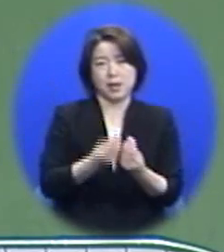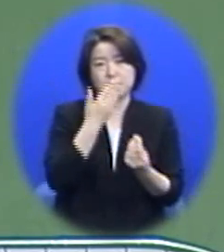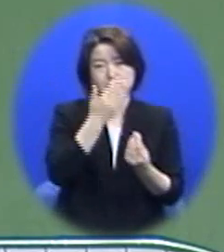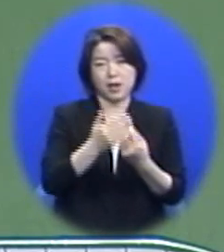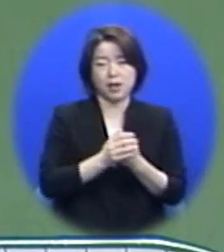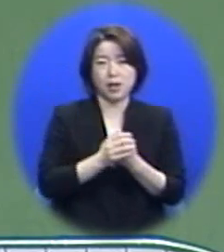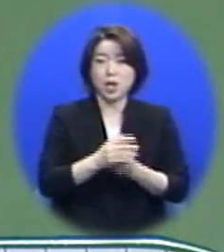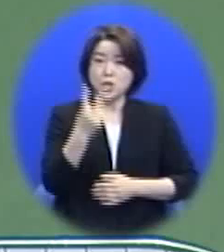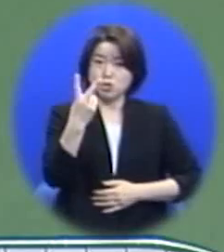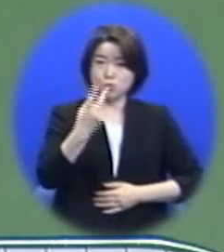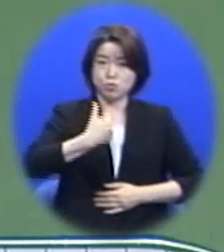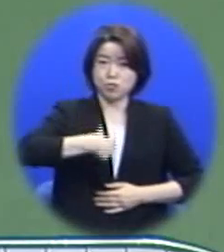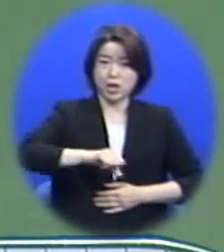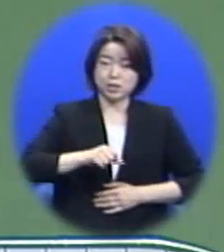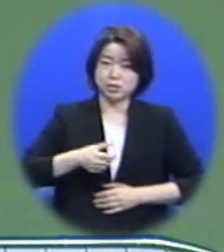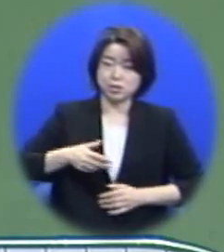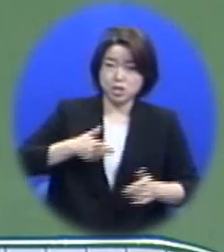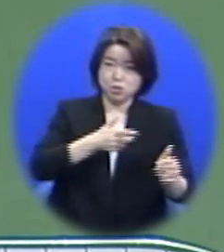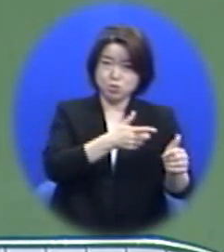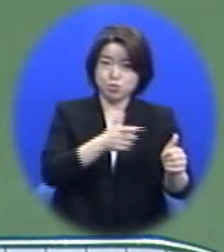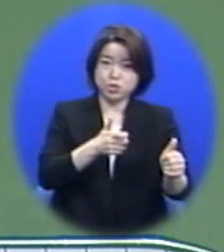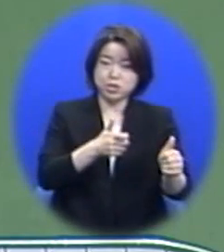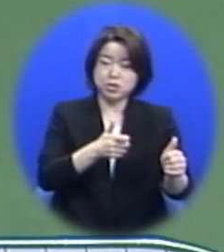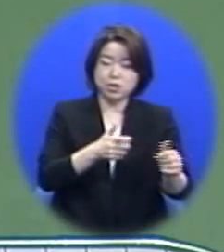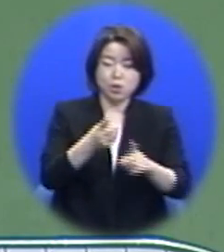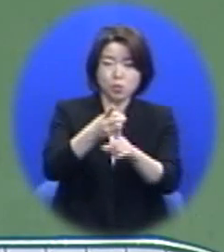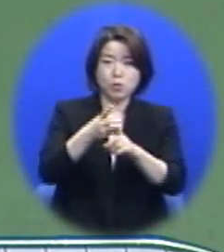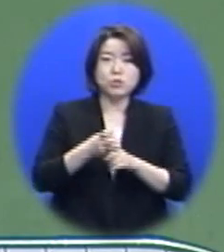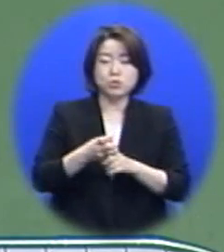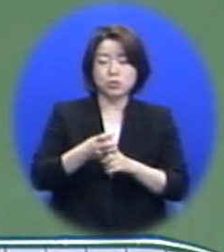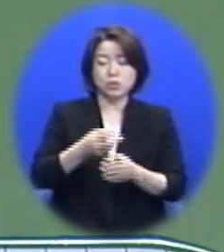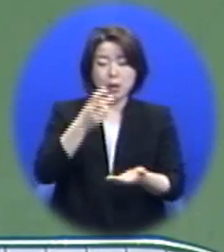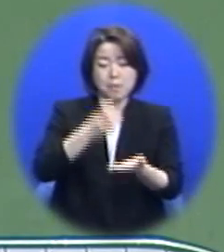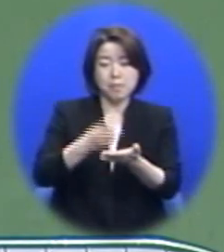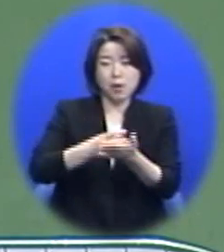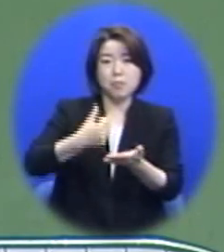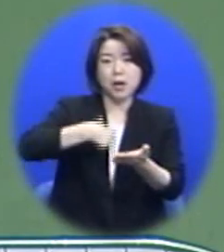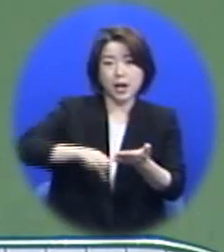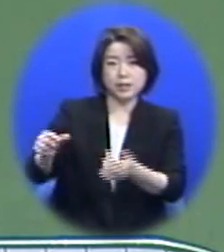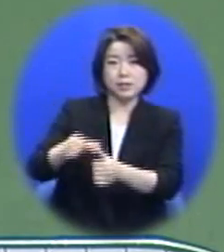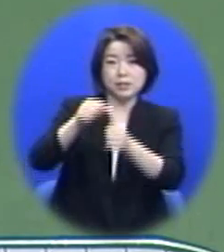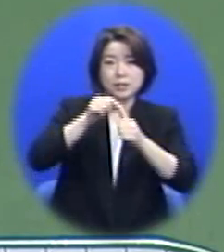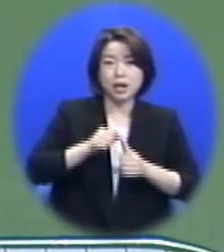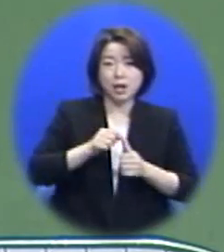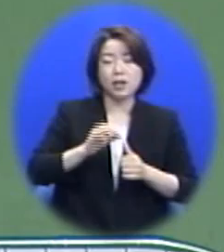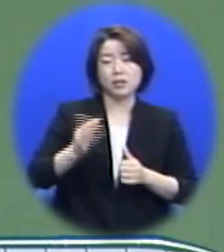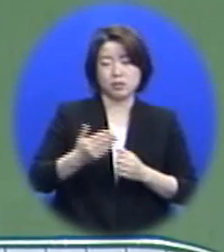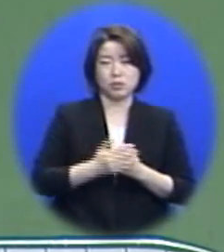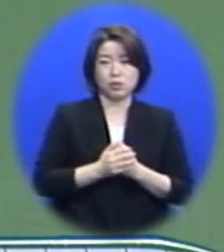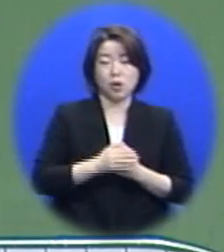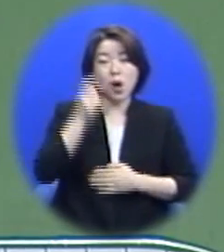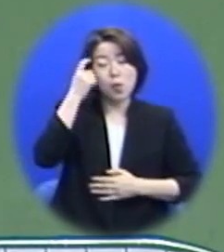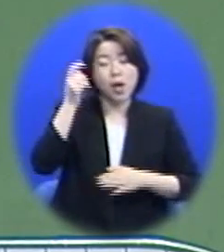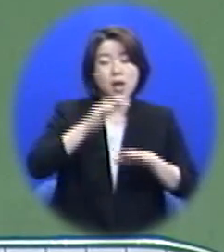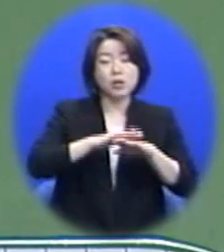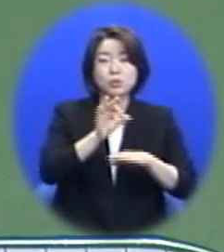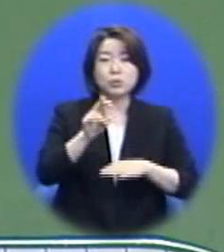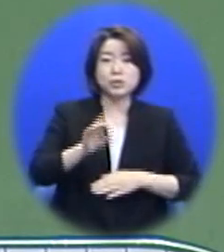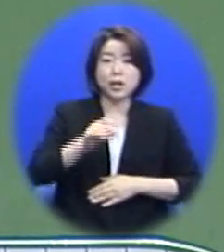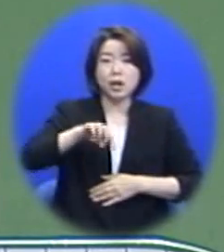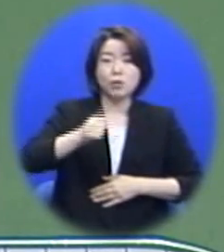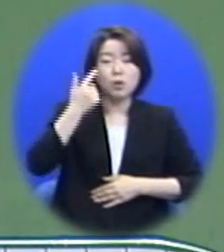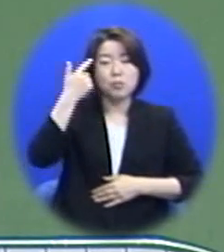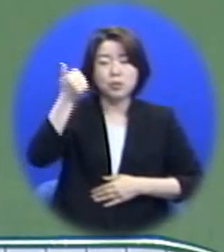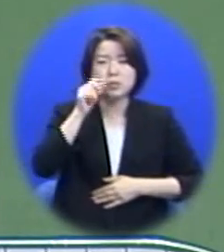죽인 원수를 양자 삼았습니다 이유는 손양호 목사님은 악을 미워했고 때문이 그는